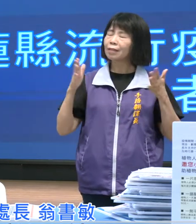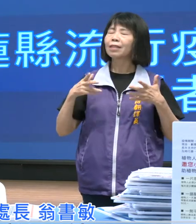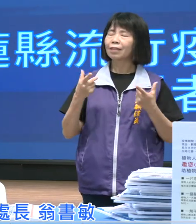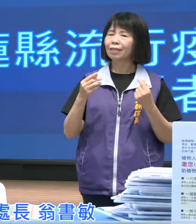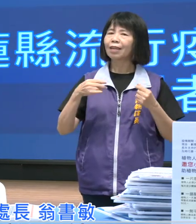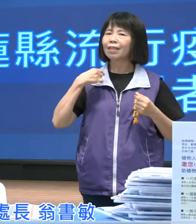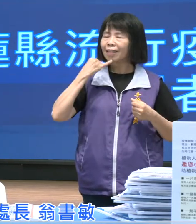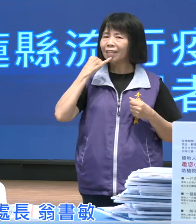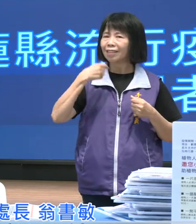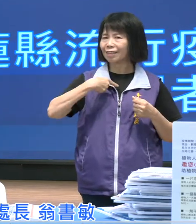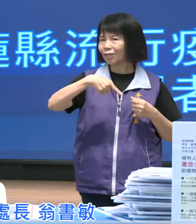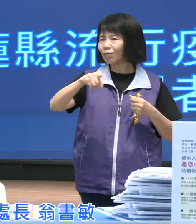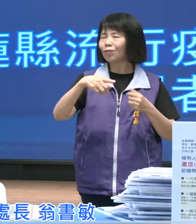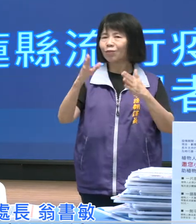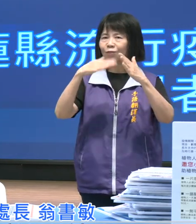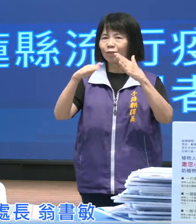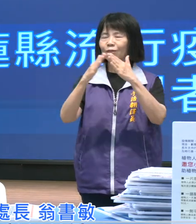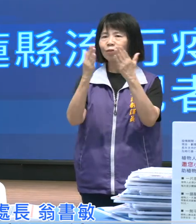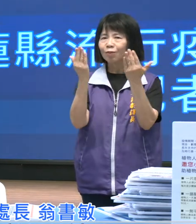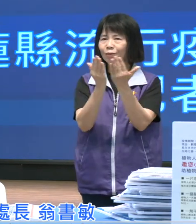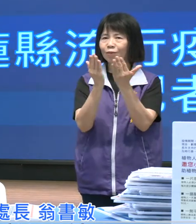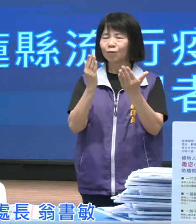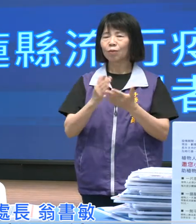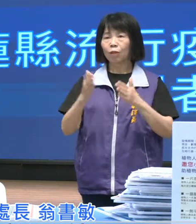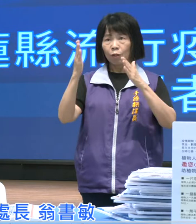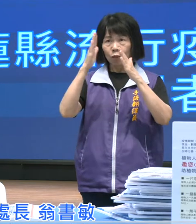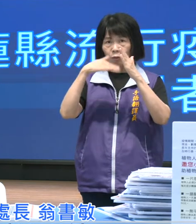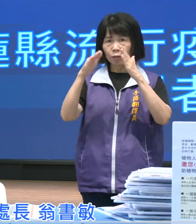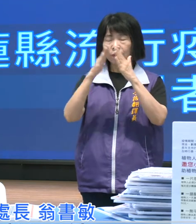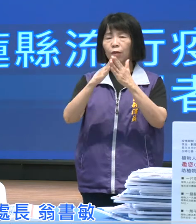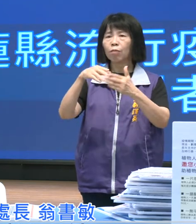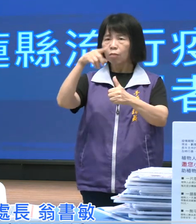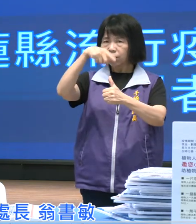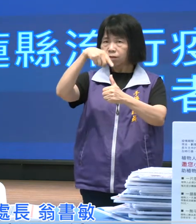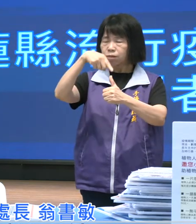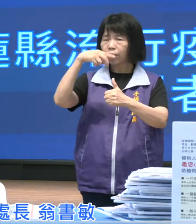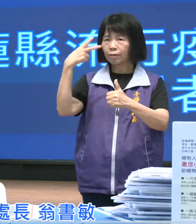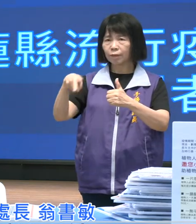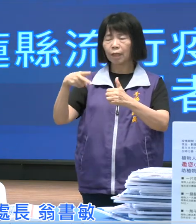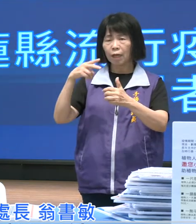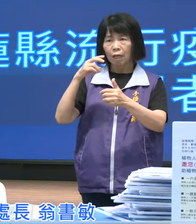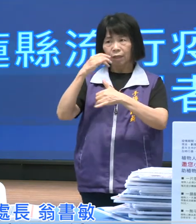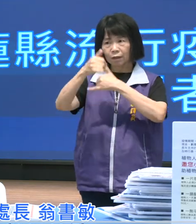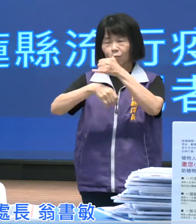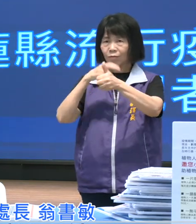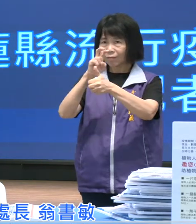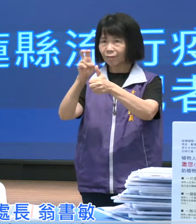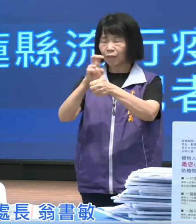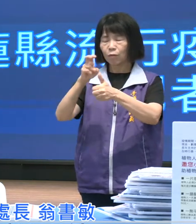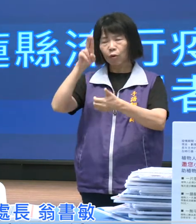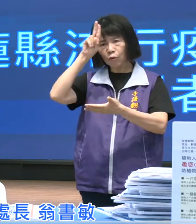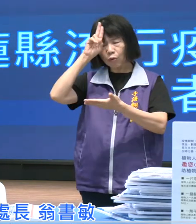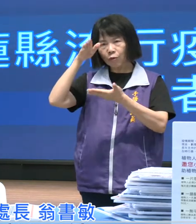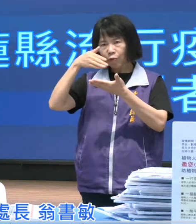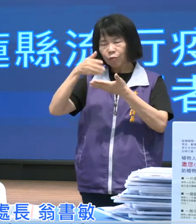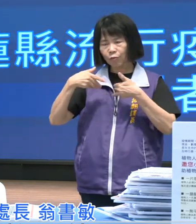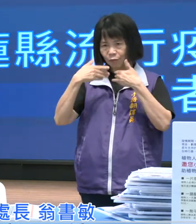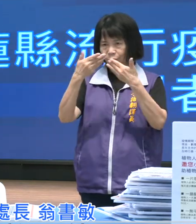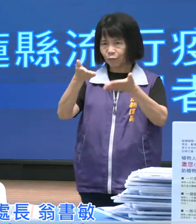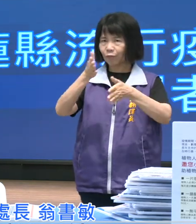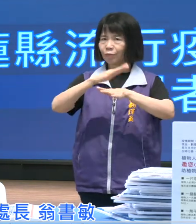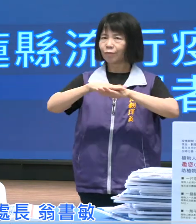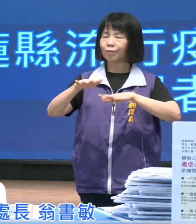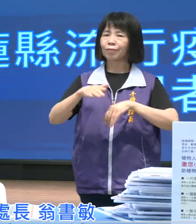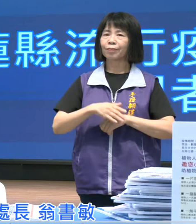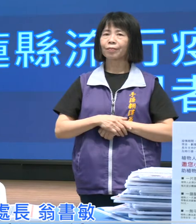们学校端呢会妥为规划孩子的一个学习课程，还有生活照顾，提供午餐的一个相关的一个